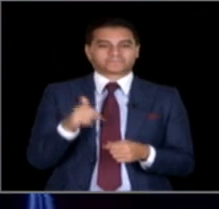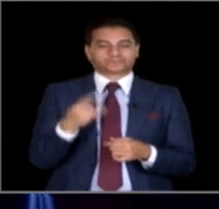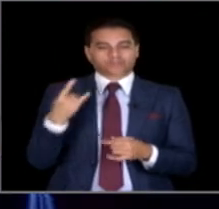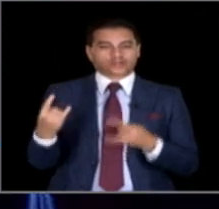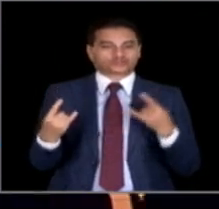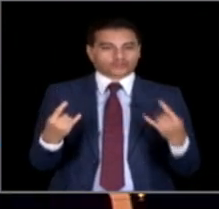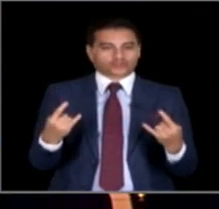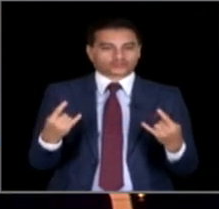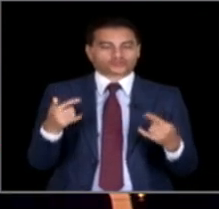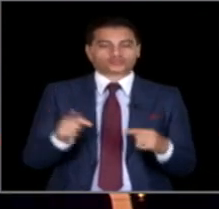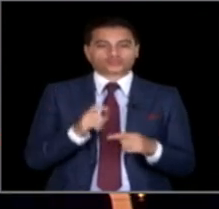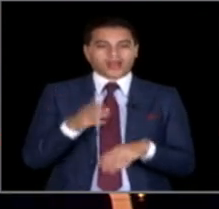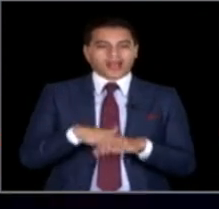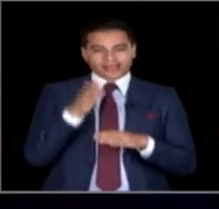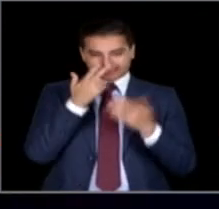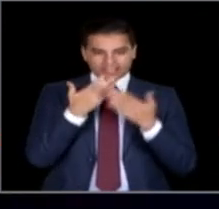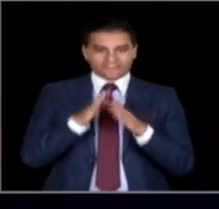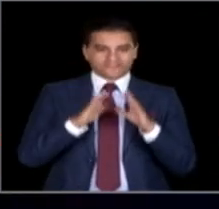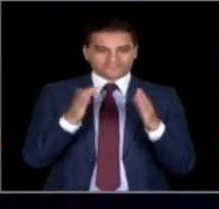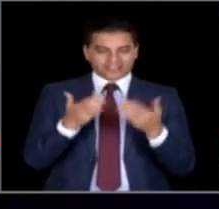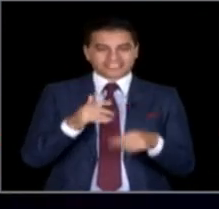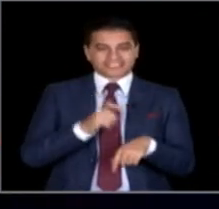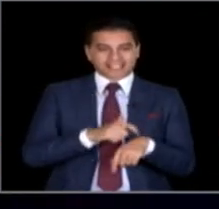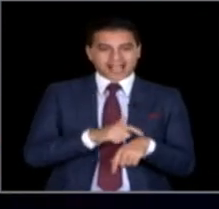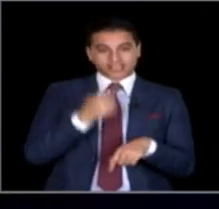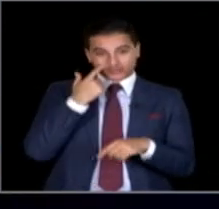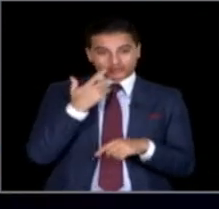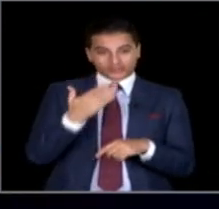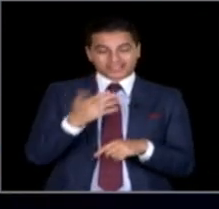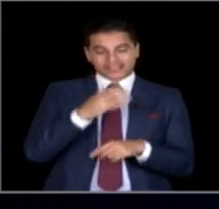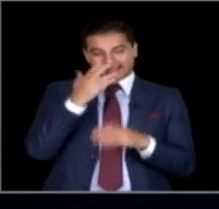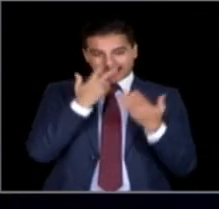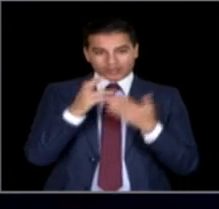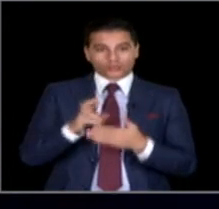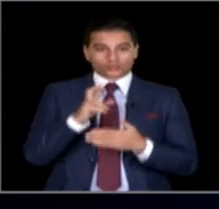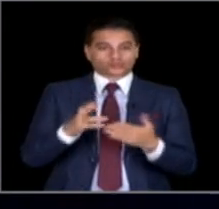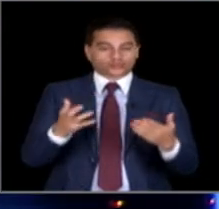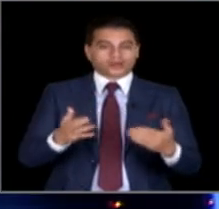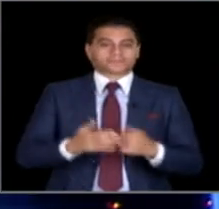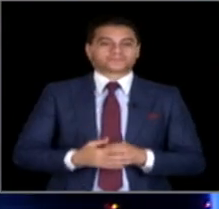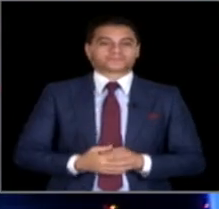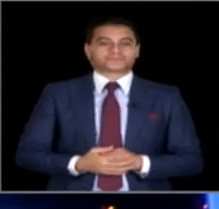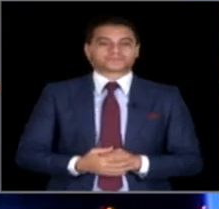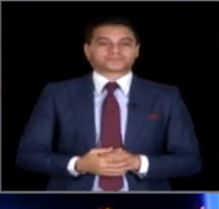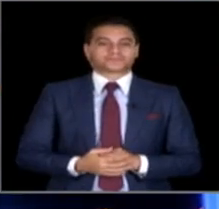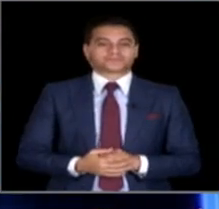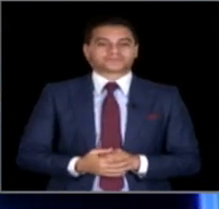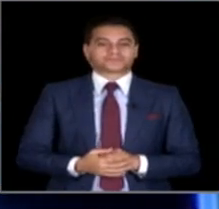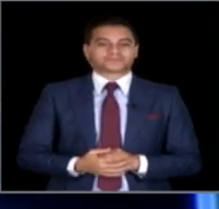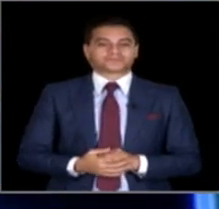10-10. وسؤال في التاريخ لفريق الساعة. تاريخ والسؤال.